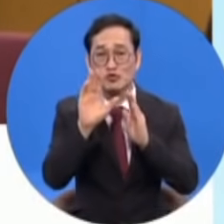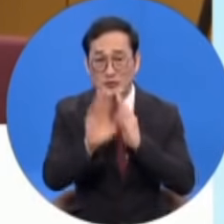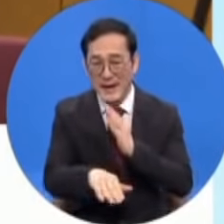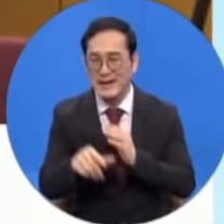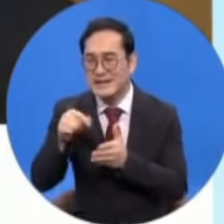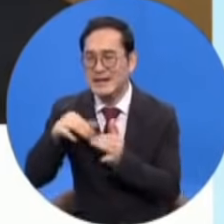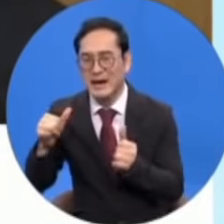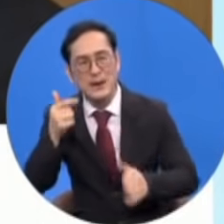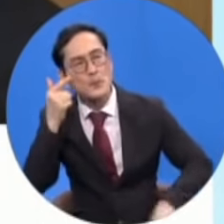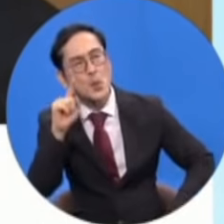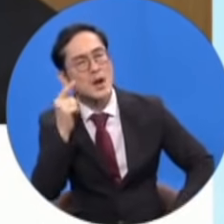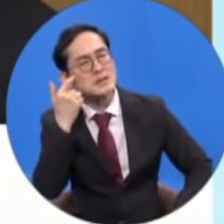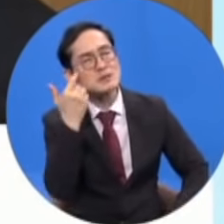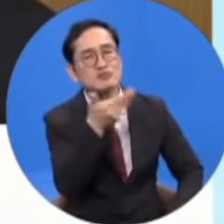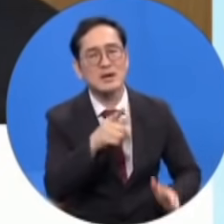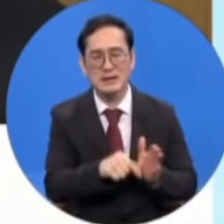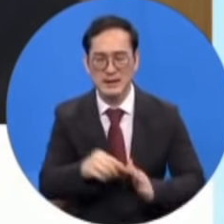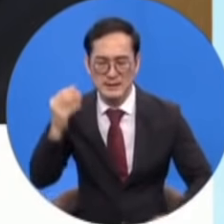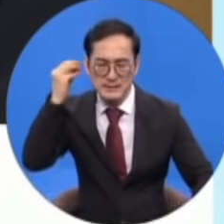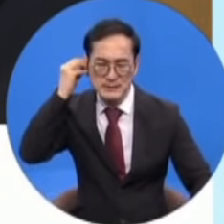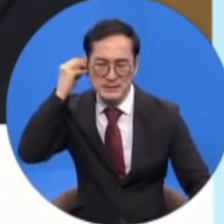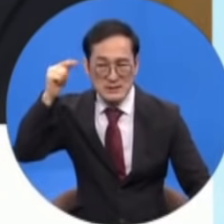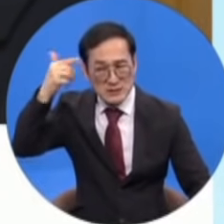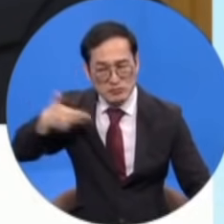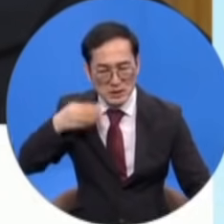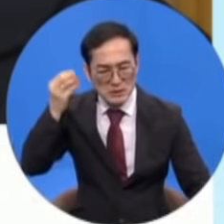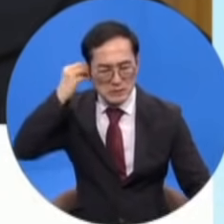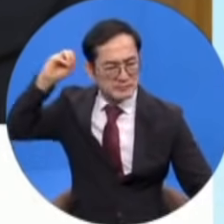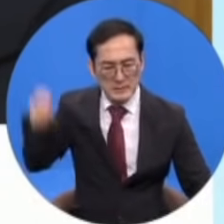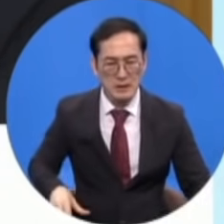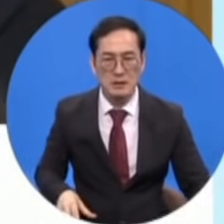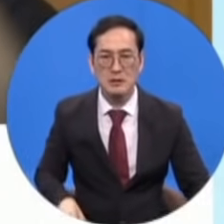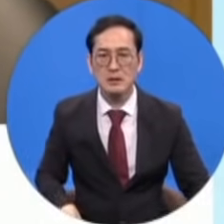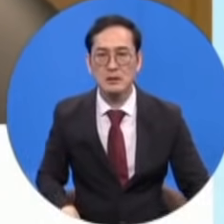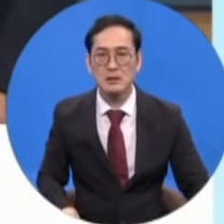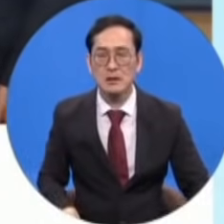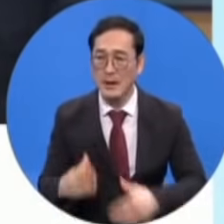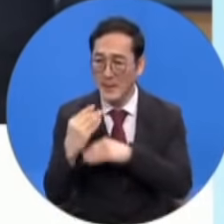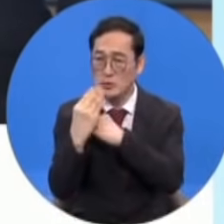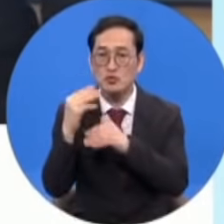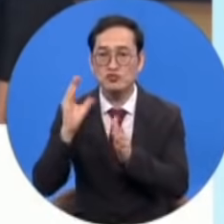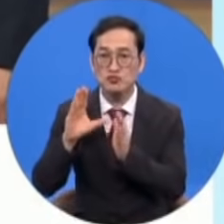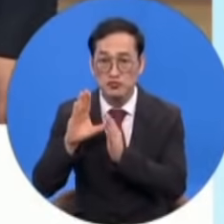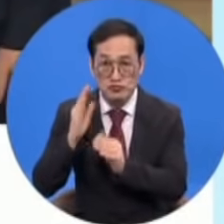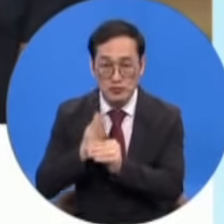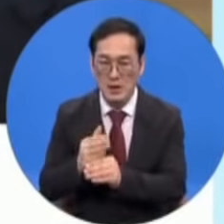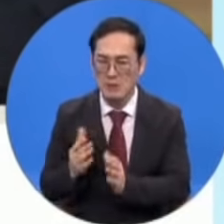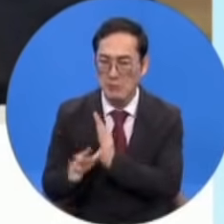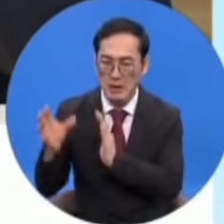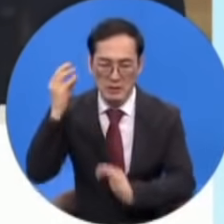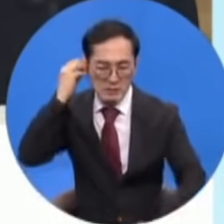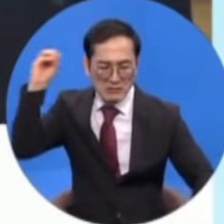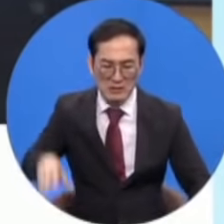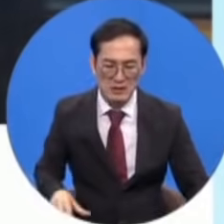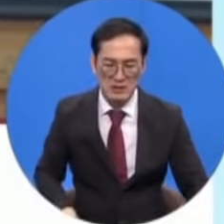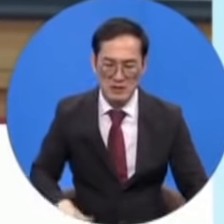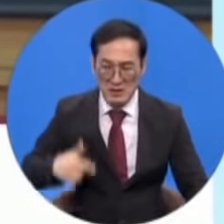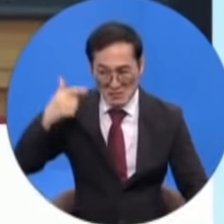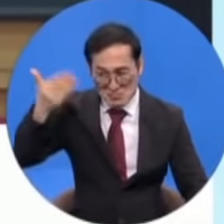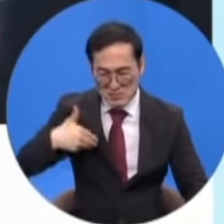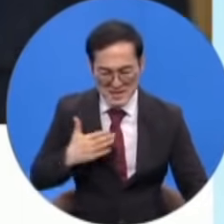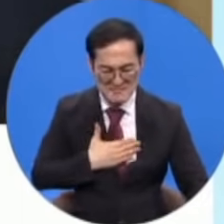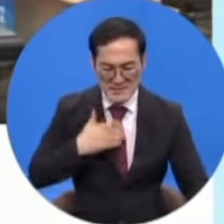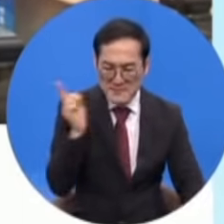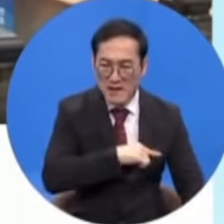질문을 하니까 2녀를 확보가 벌인 적이 있었거든요 방송 그 유래가 어떻게 방송 중에 저런 행동을 할 수 있을까 좀 놀라운 면이 있었는데